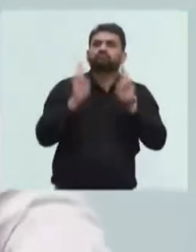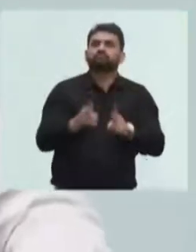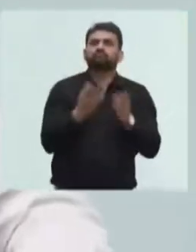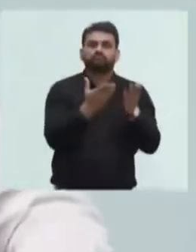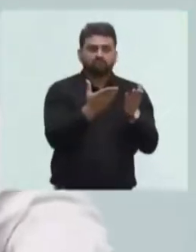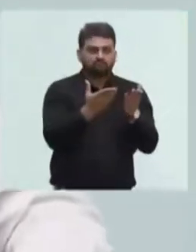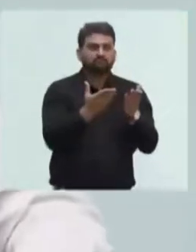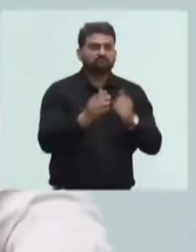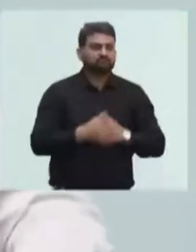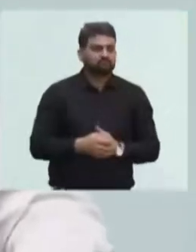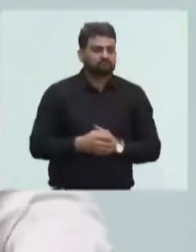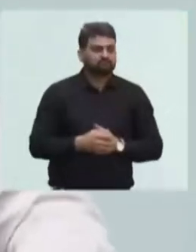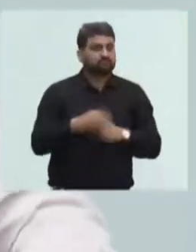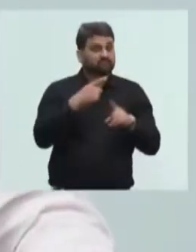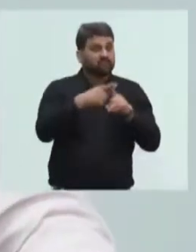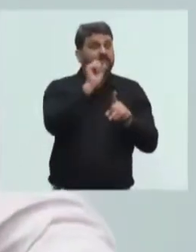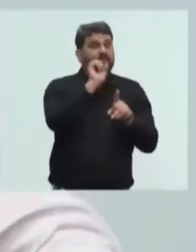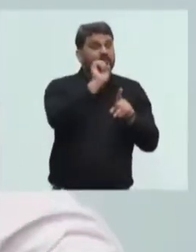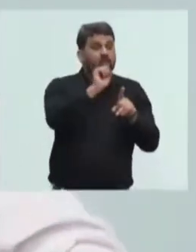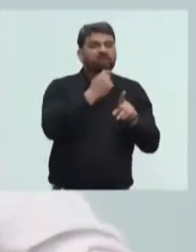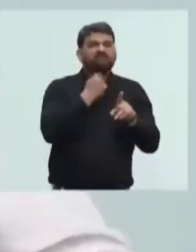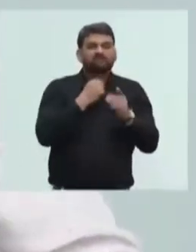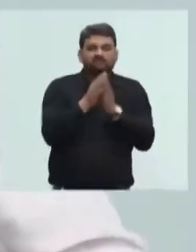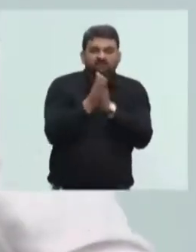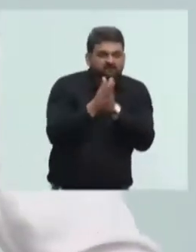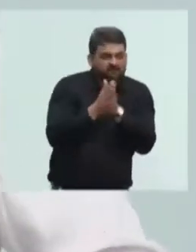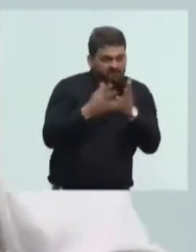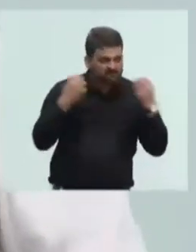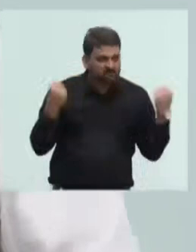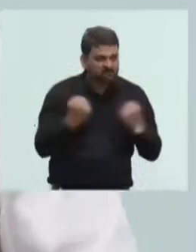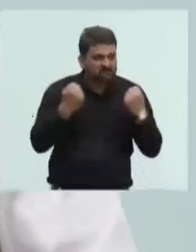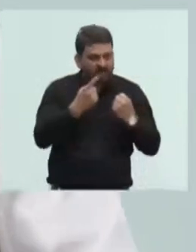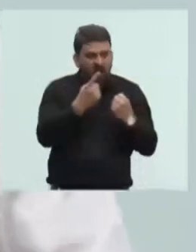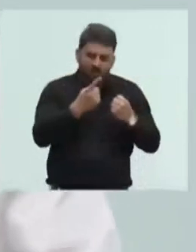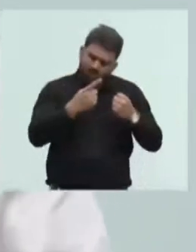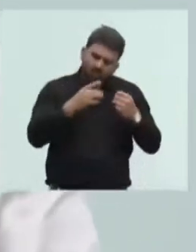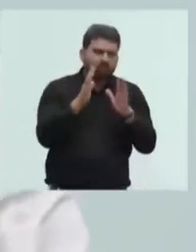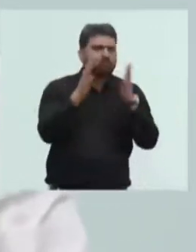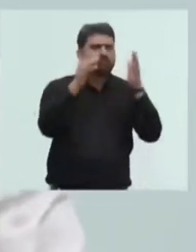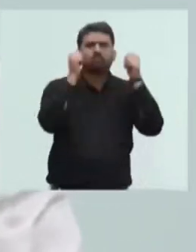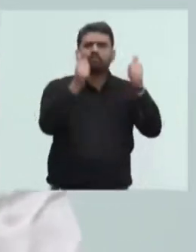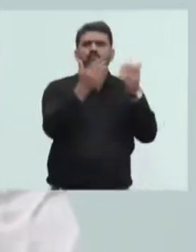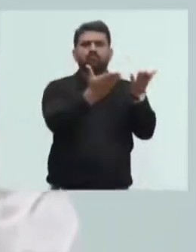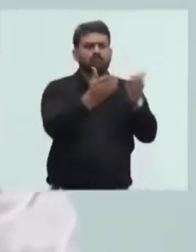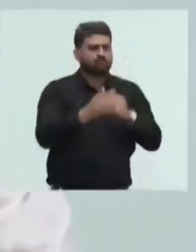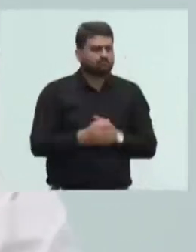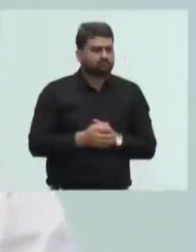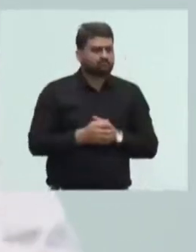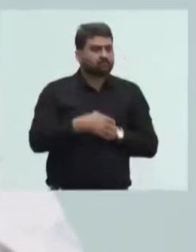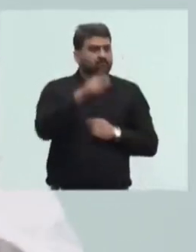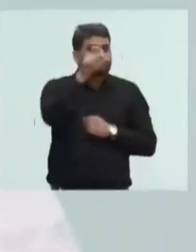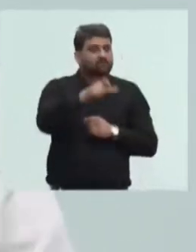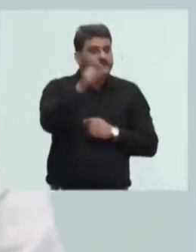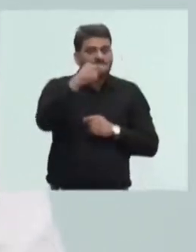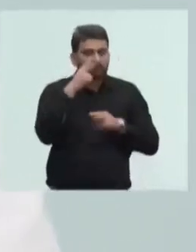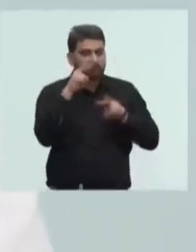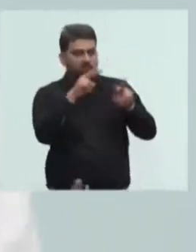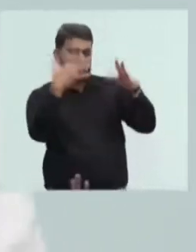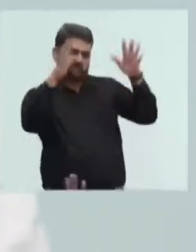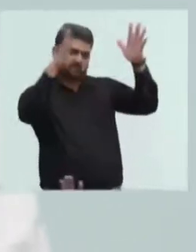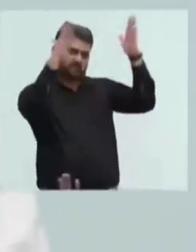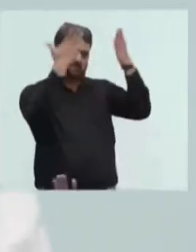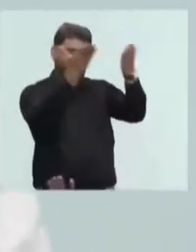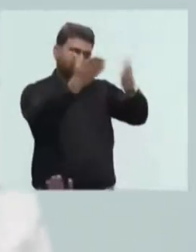है जो आपकी इच्छा सकते हैं वह सचमुच में कि हर किसी को